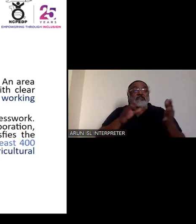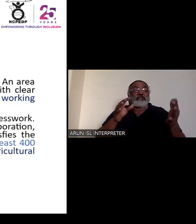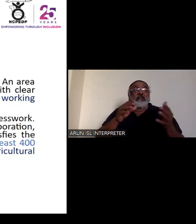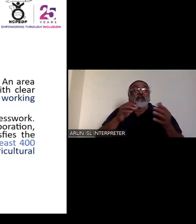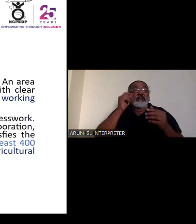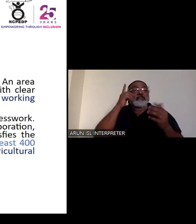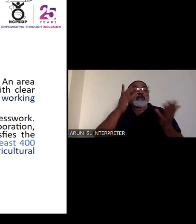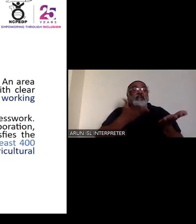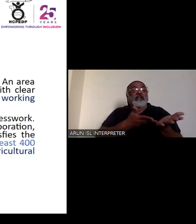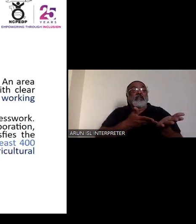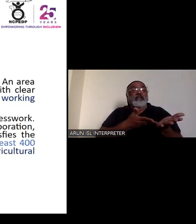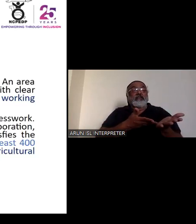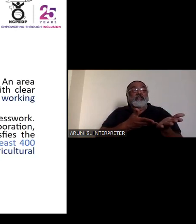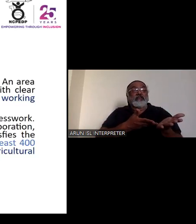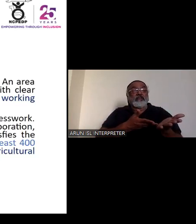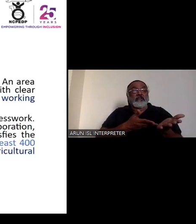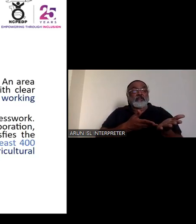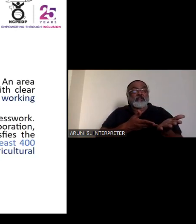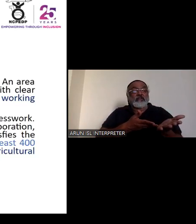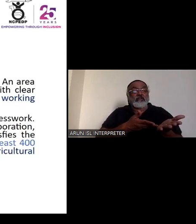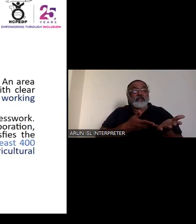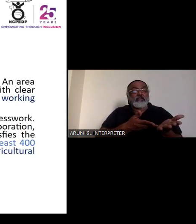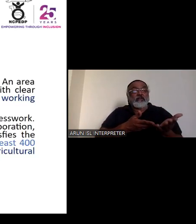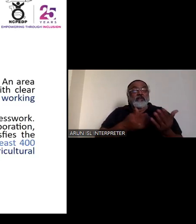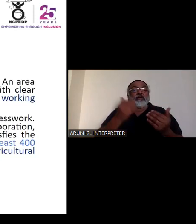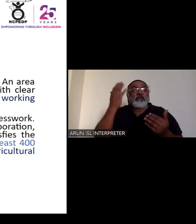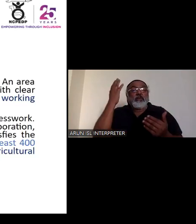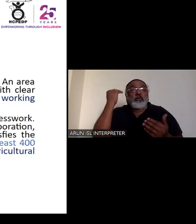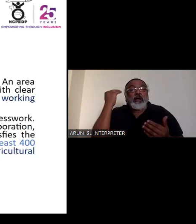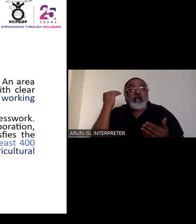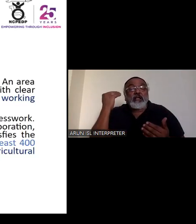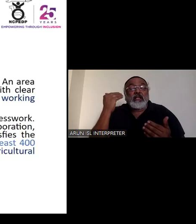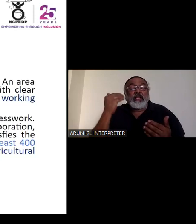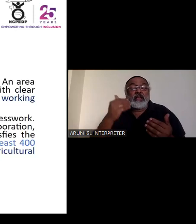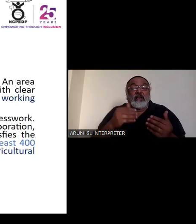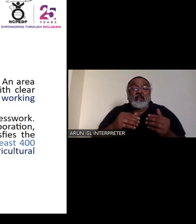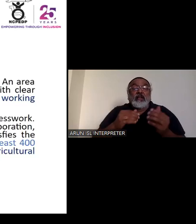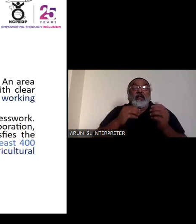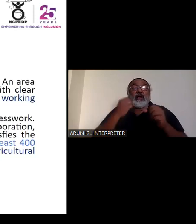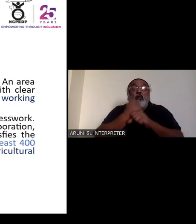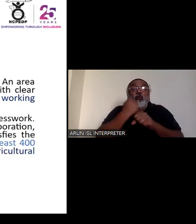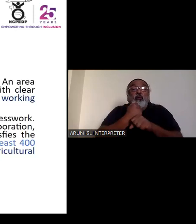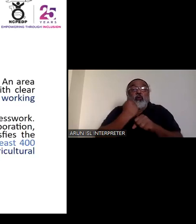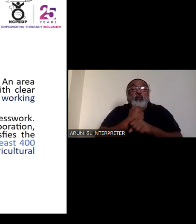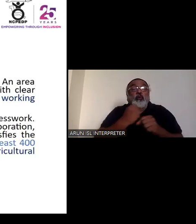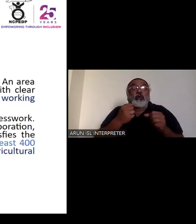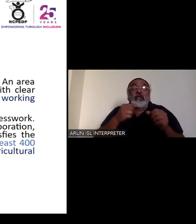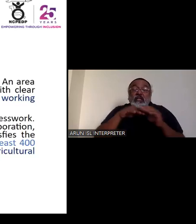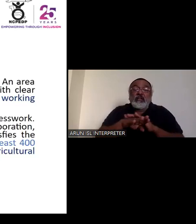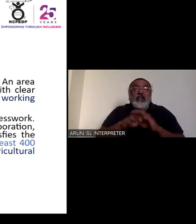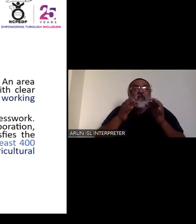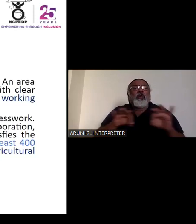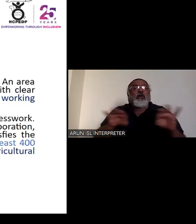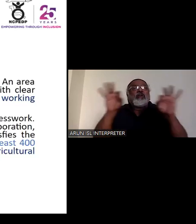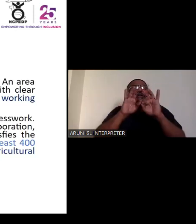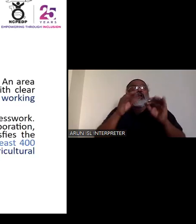नाउ लेट्स लुक इन टू वाई इट इज इम्पॉर्टेंट फ्रॉम सेंस ऑफ लाइवलीहुड. आजीविका के आधार से देखें